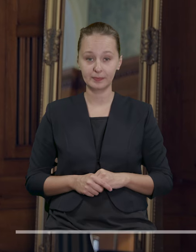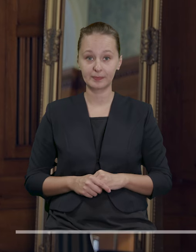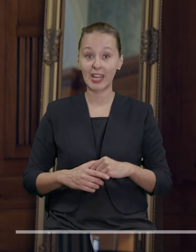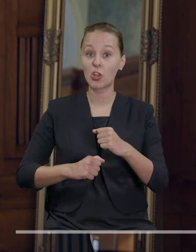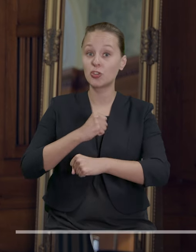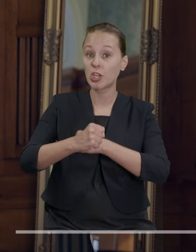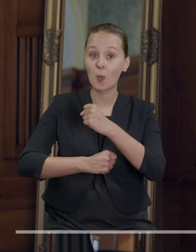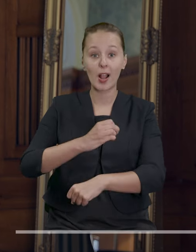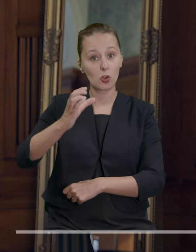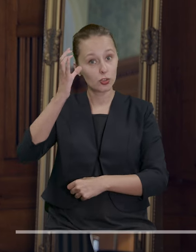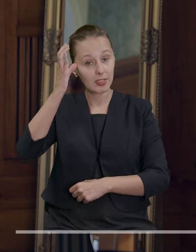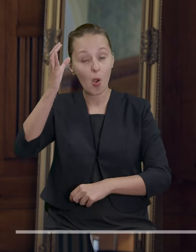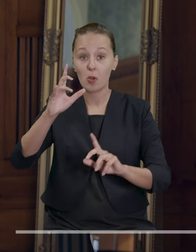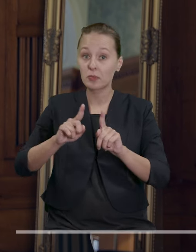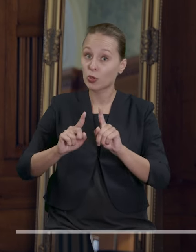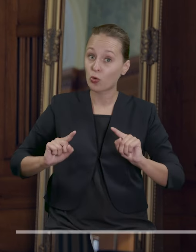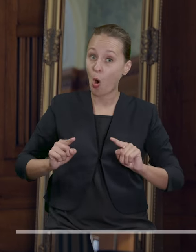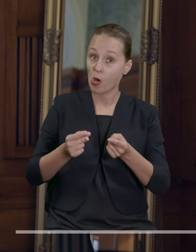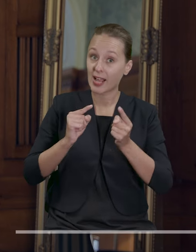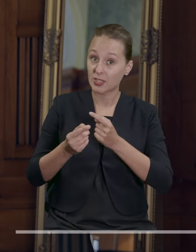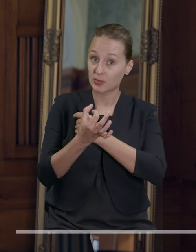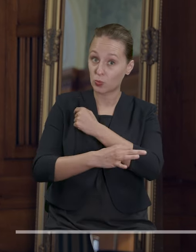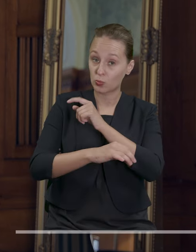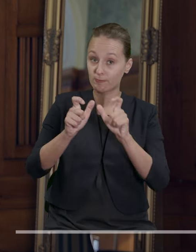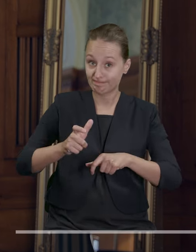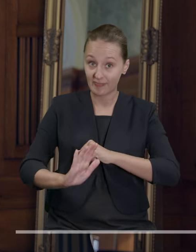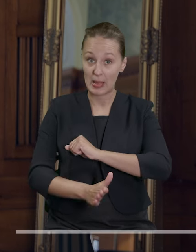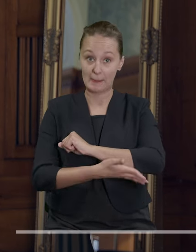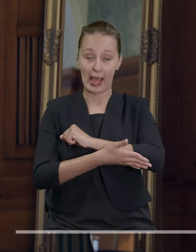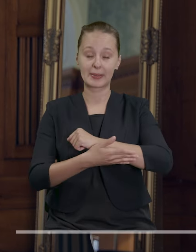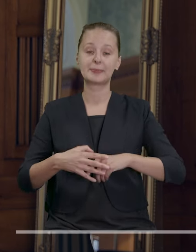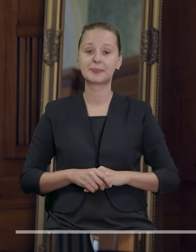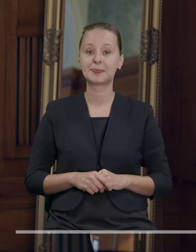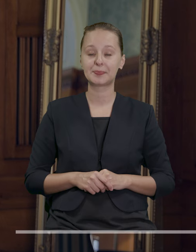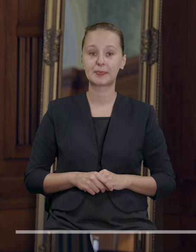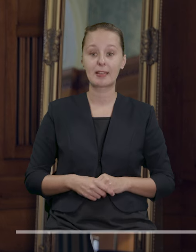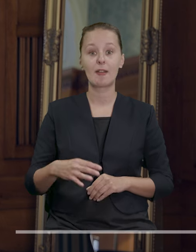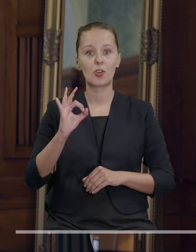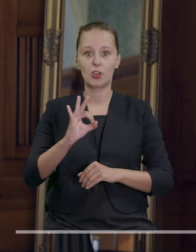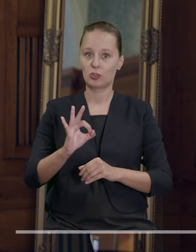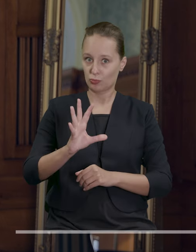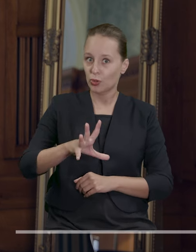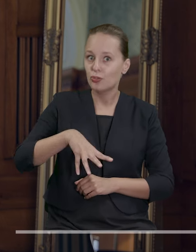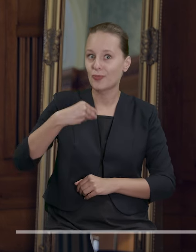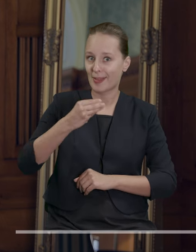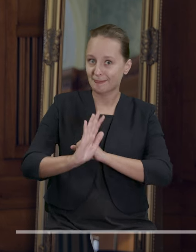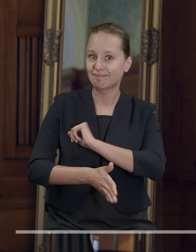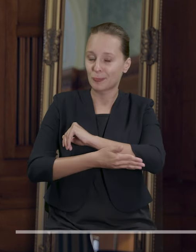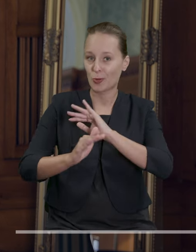Wsparliśmy działalność naukową i organizacyjną studentów. Wsparliśmy istotnie ich wielkie